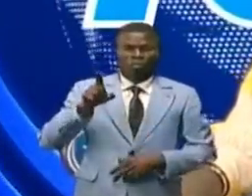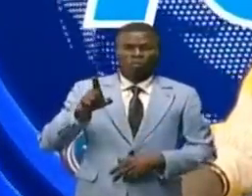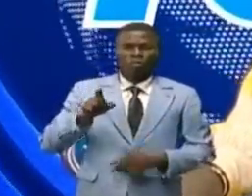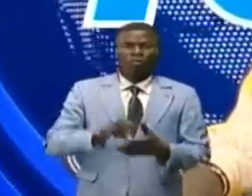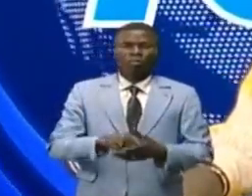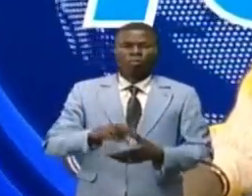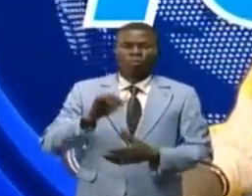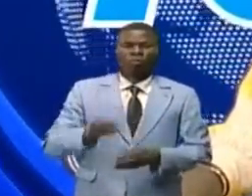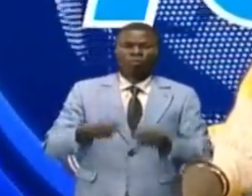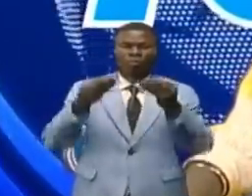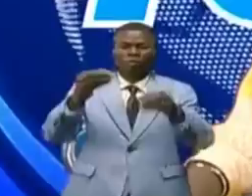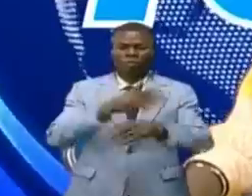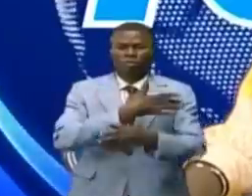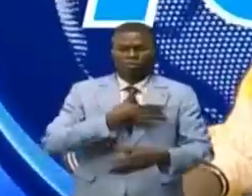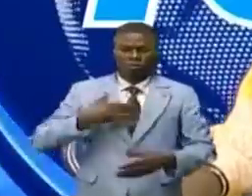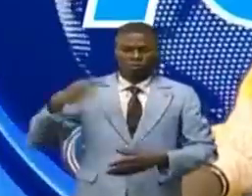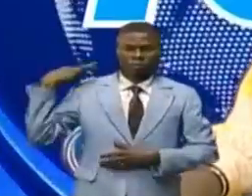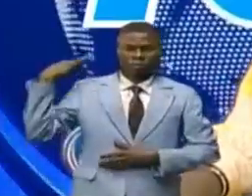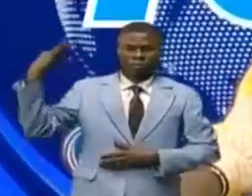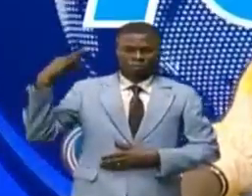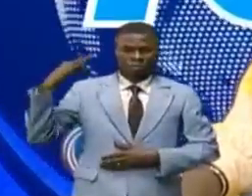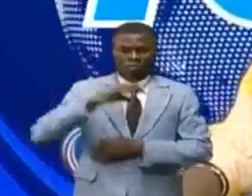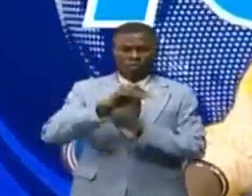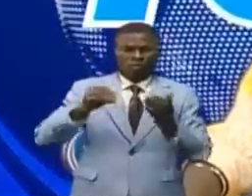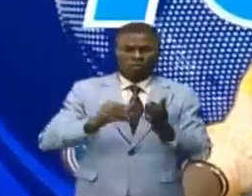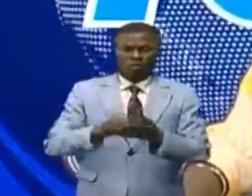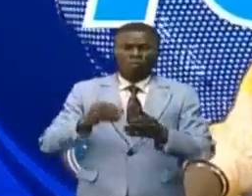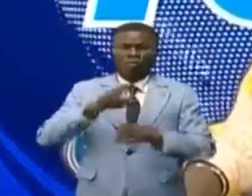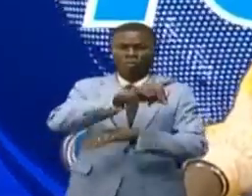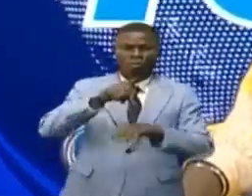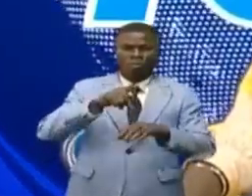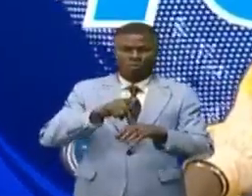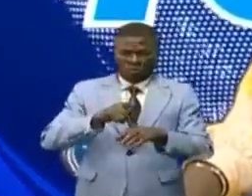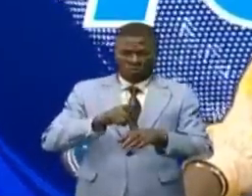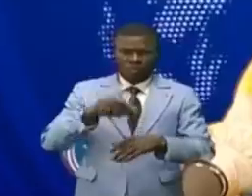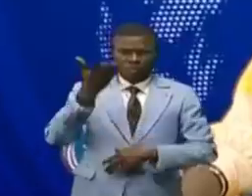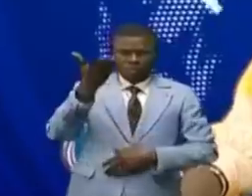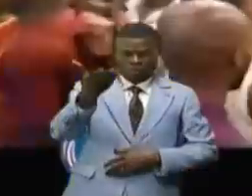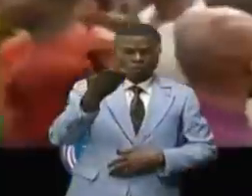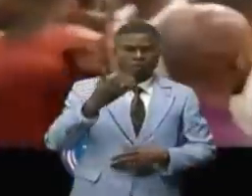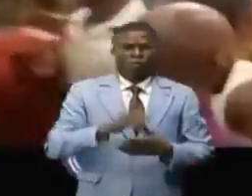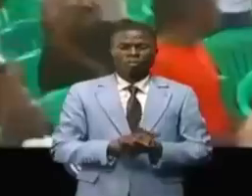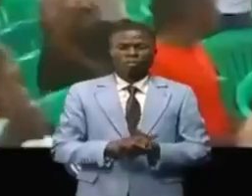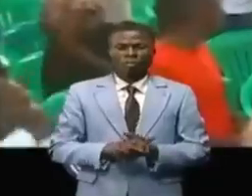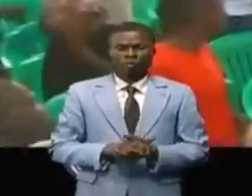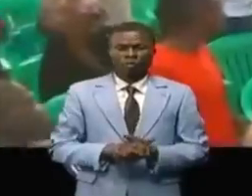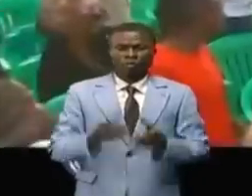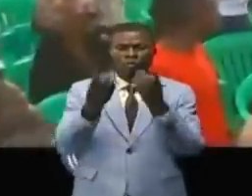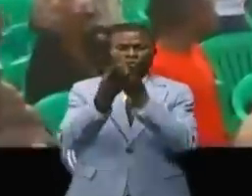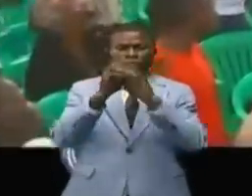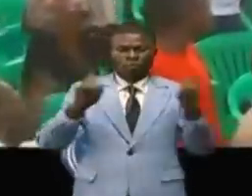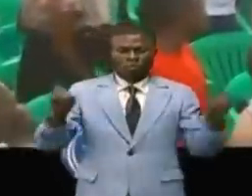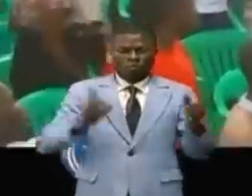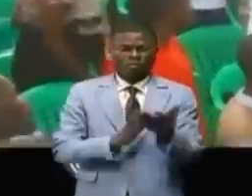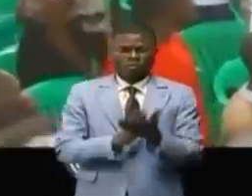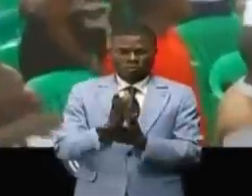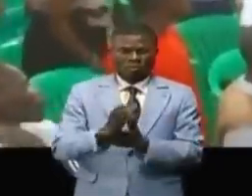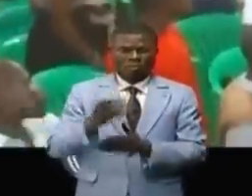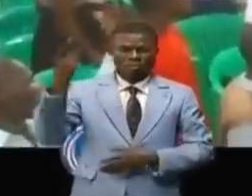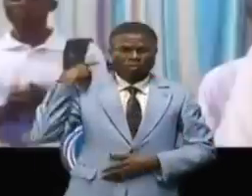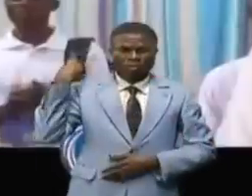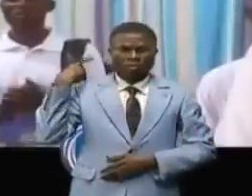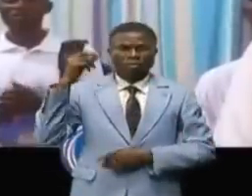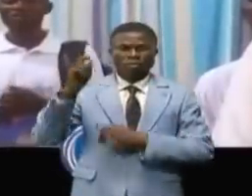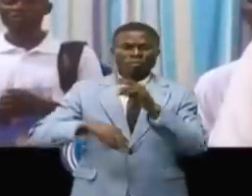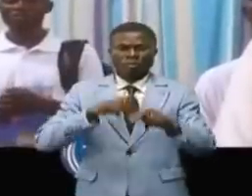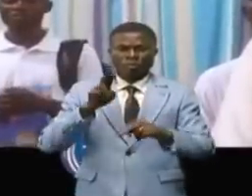lui aussi déposé sa candidature au cercle et paroissial Bacos suivez ce reportage démocrate averti le député national